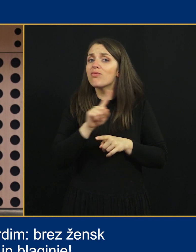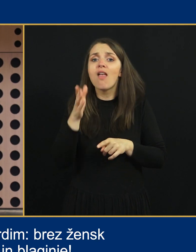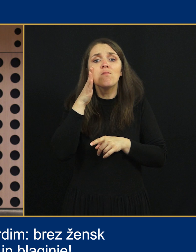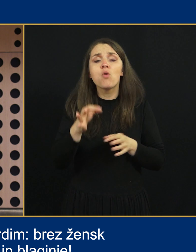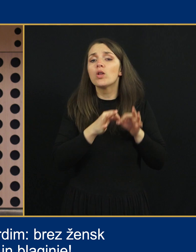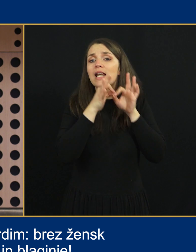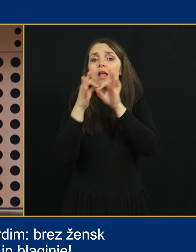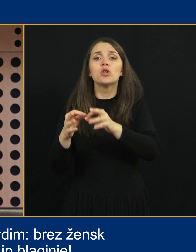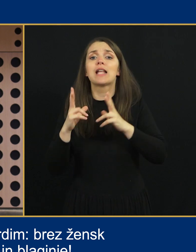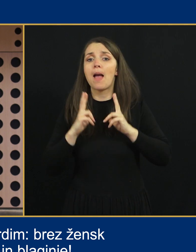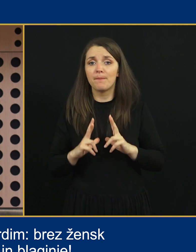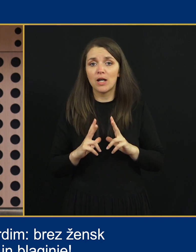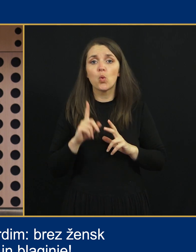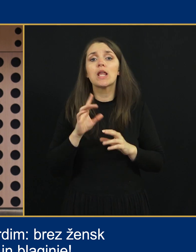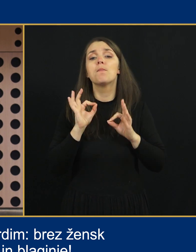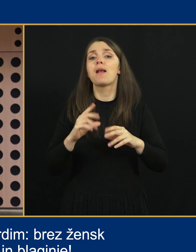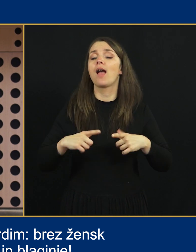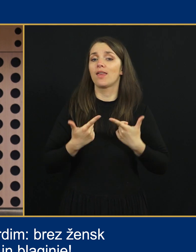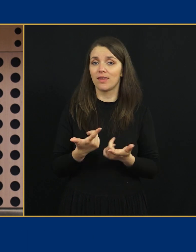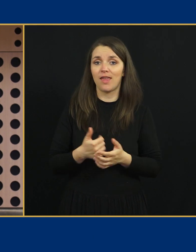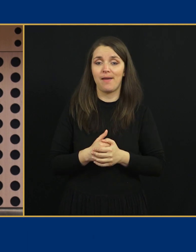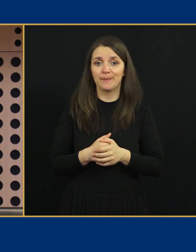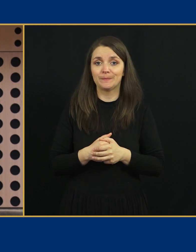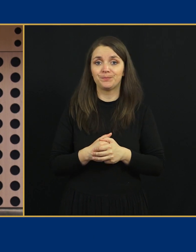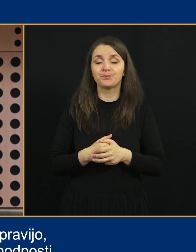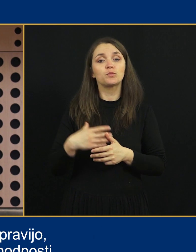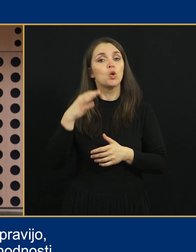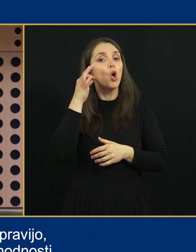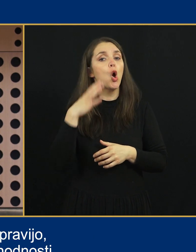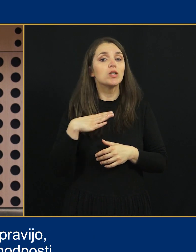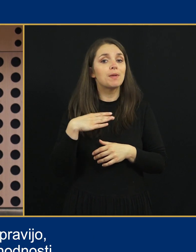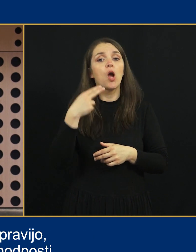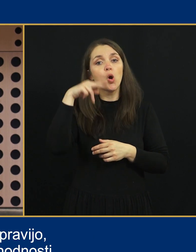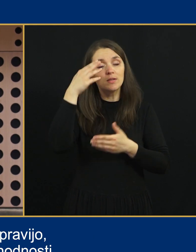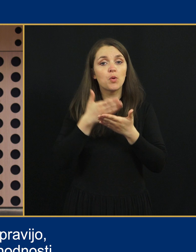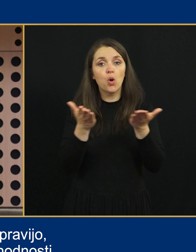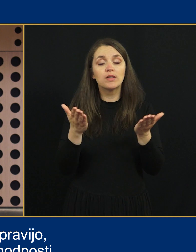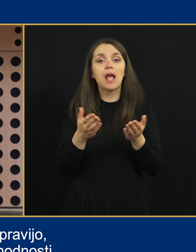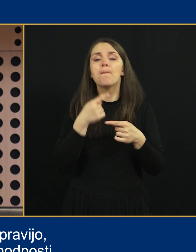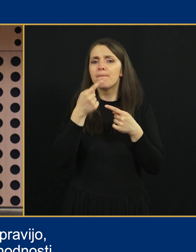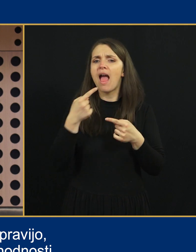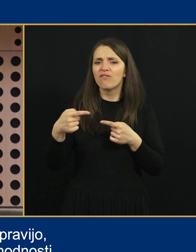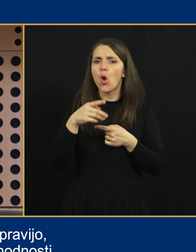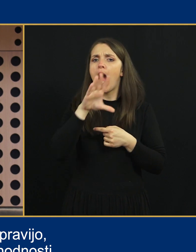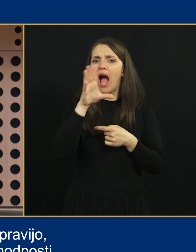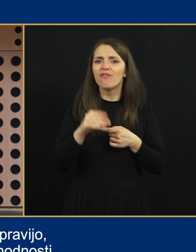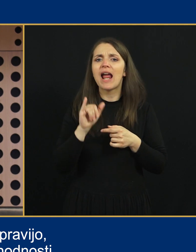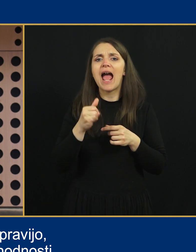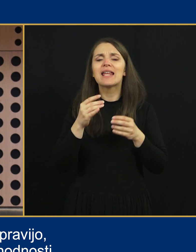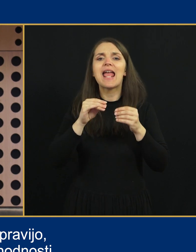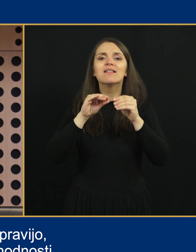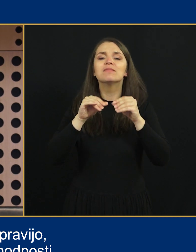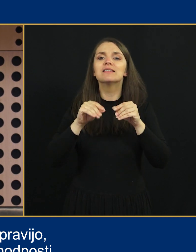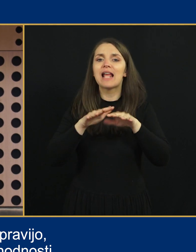bo trajnostnega miru in blaginje. Gospe in gospodje, pravijo, da je Afrika